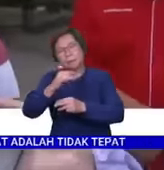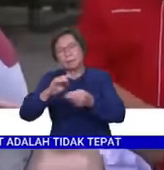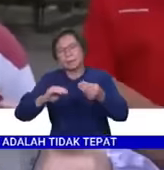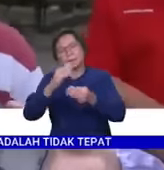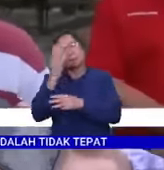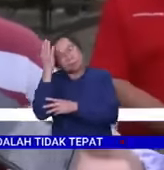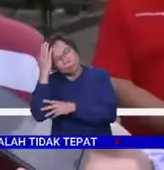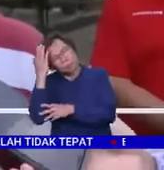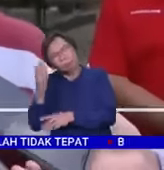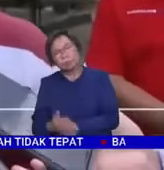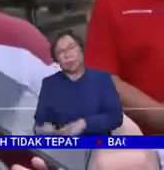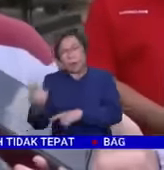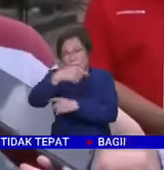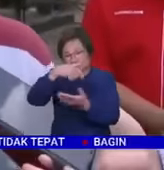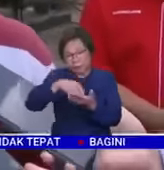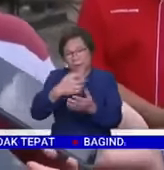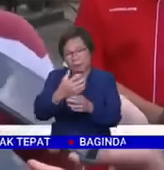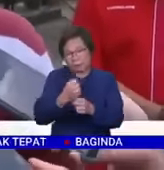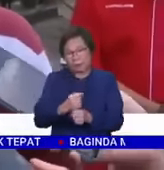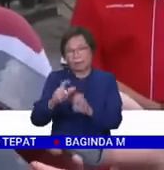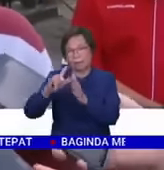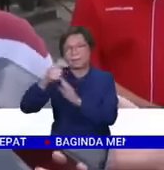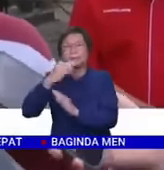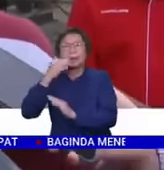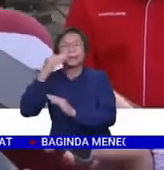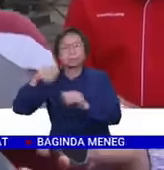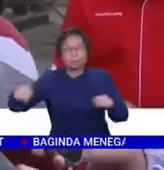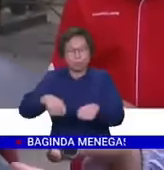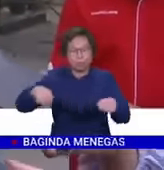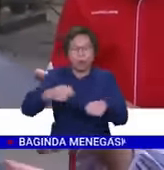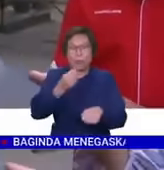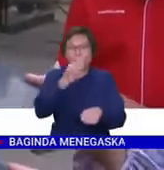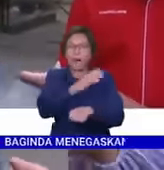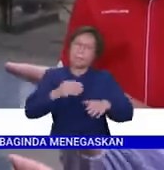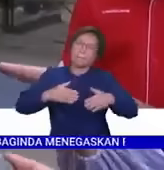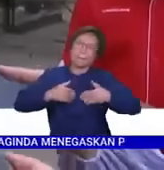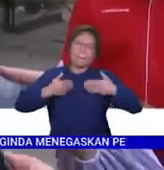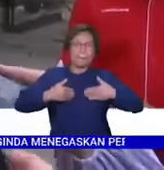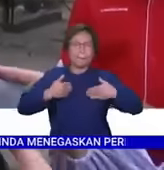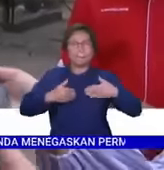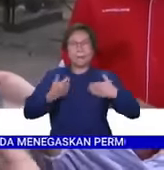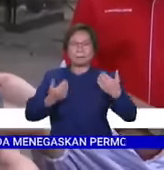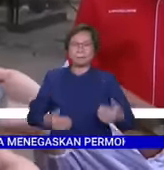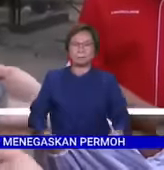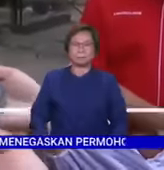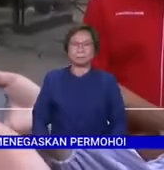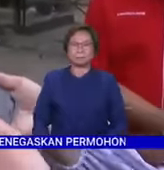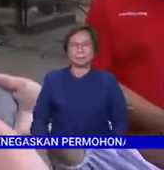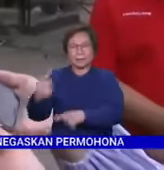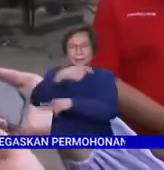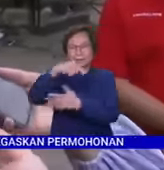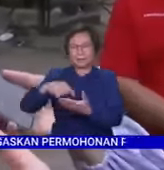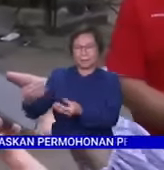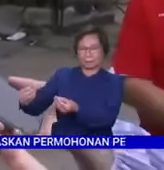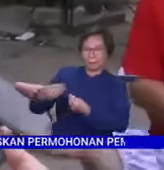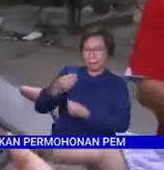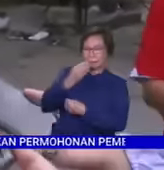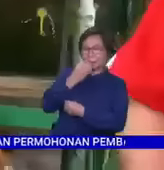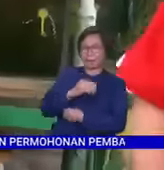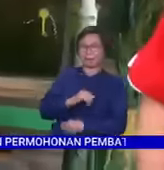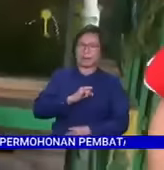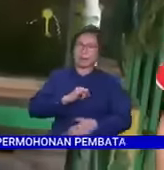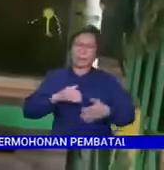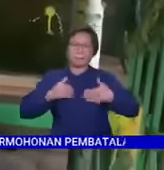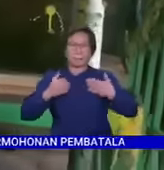account Nifa hari ini dapat nanti saya masak makan eh tapi sekali lagi ya hari ini dia ROM bagi pakan